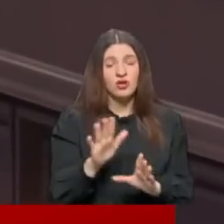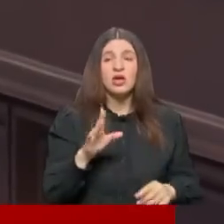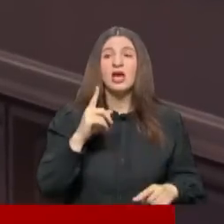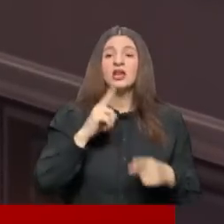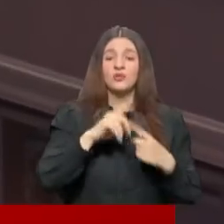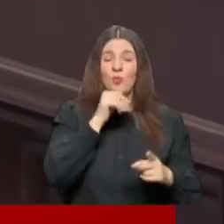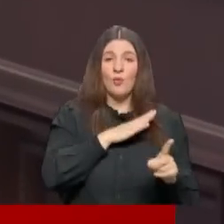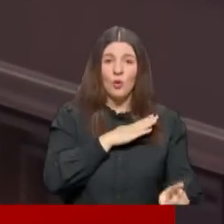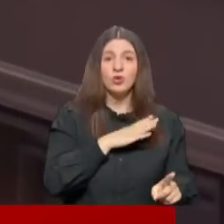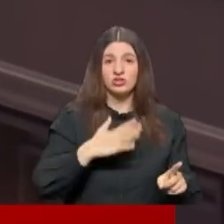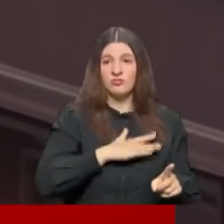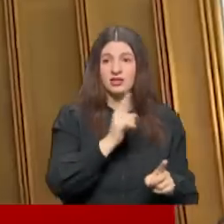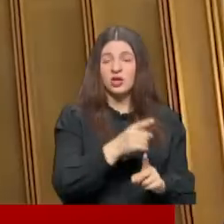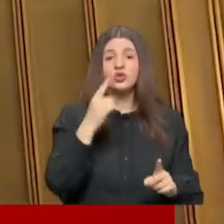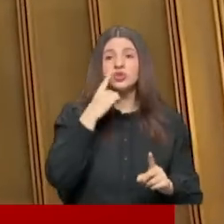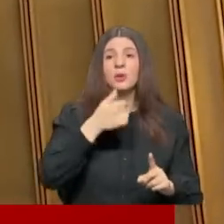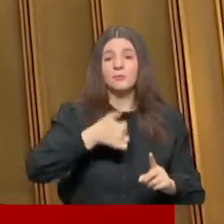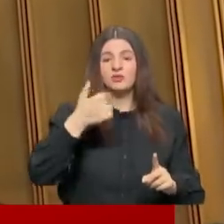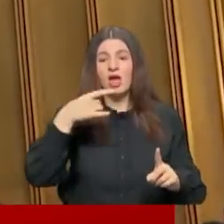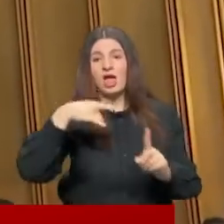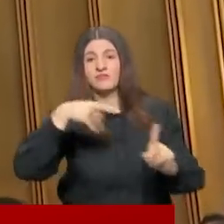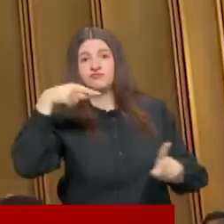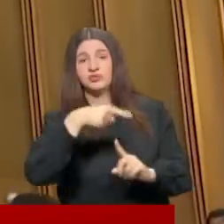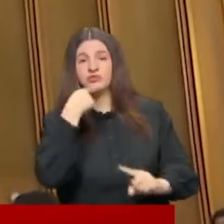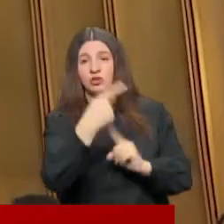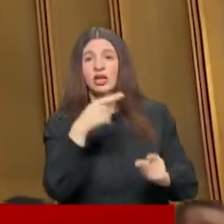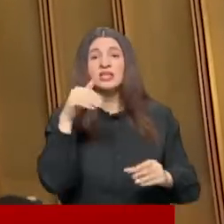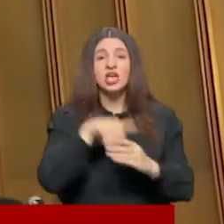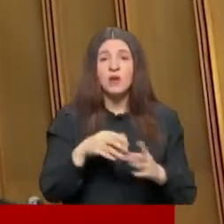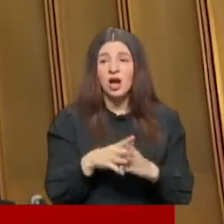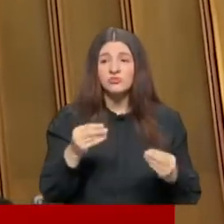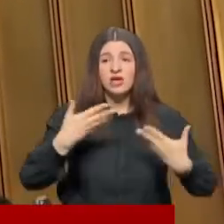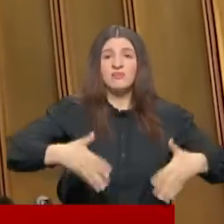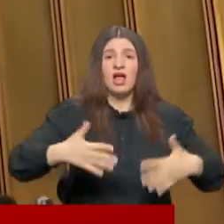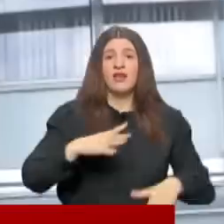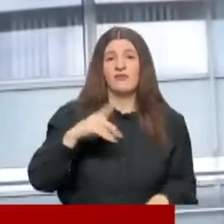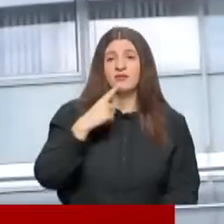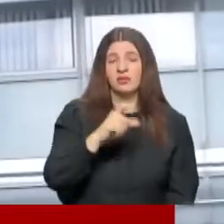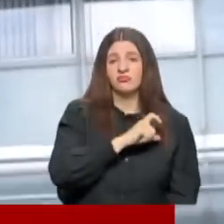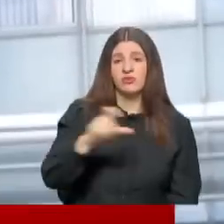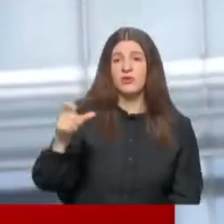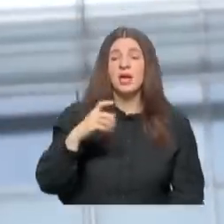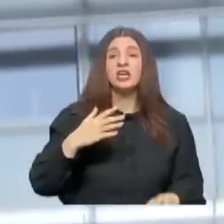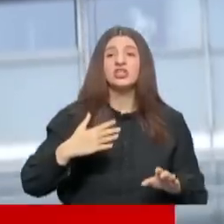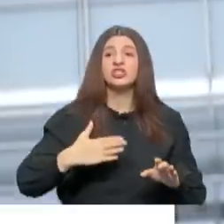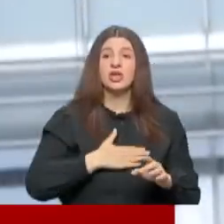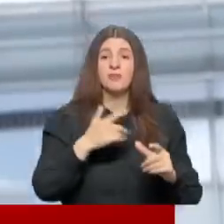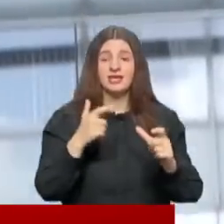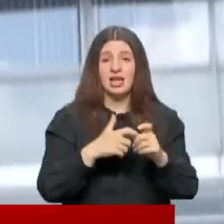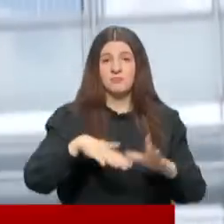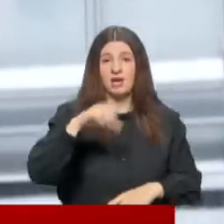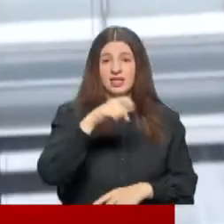Kılıçdaroğlu, Cumhurbaşkanı'nın kendisini hedef alan sözlerine seçimi kaybediyorsun, paniktesin diyerek yanıt verdi. CHP Genel Merkezi'ne